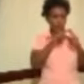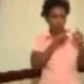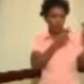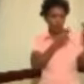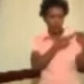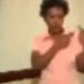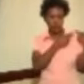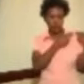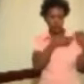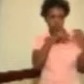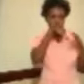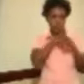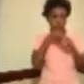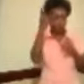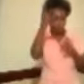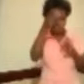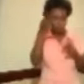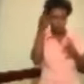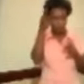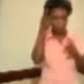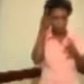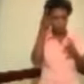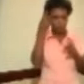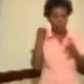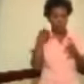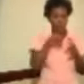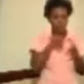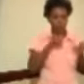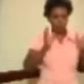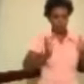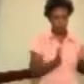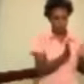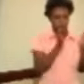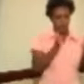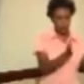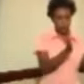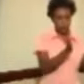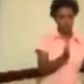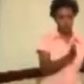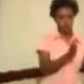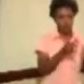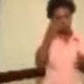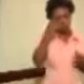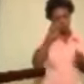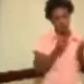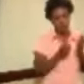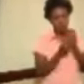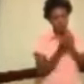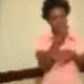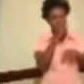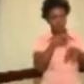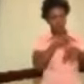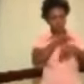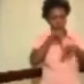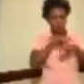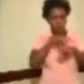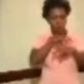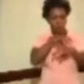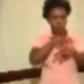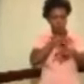politique, vous gagnez quand même 2 exigences. D'une part, favoriser la production nationale et de l'autre, assurer l'alimentation de la